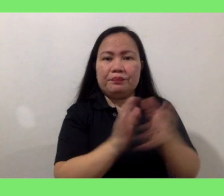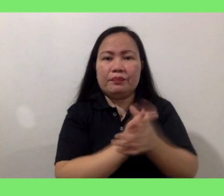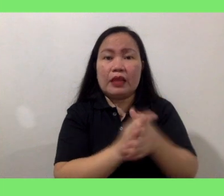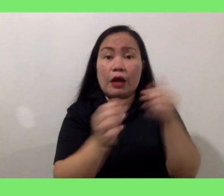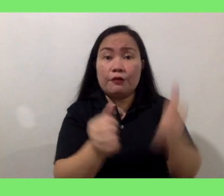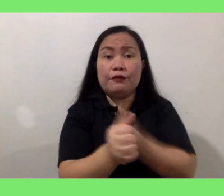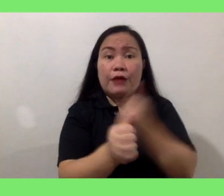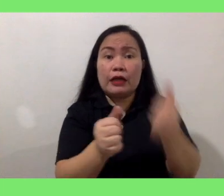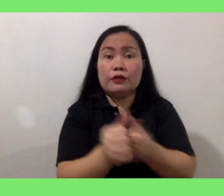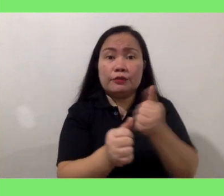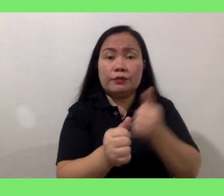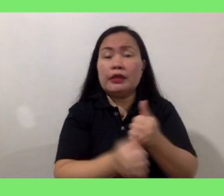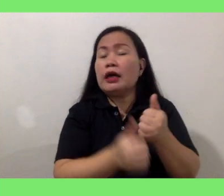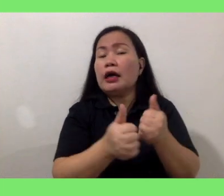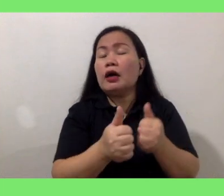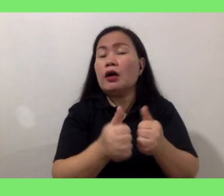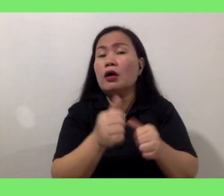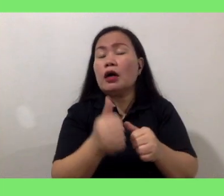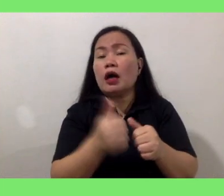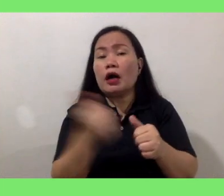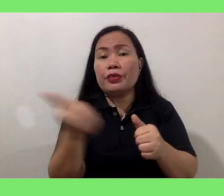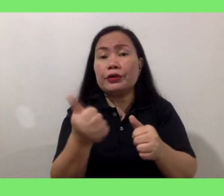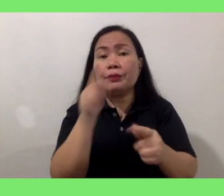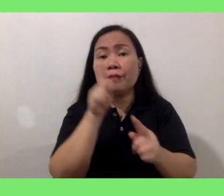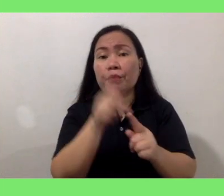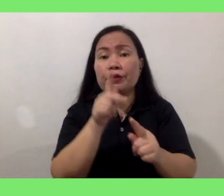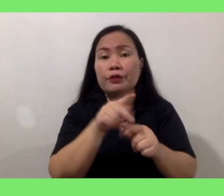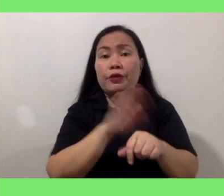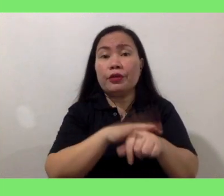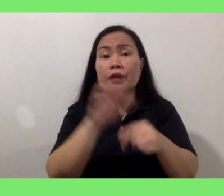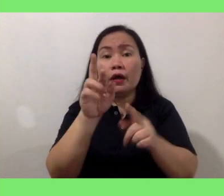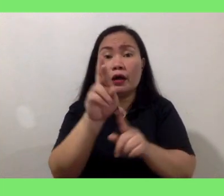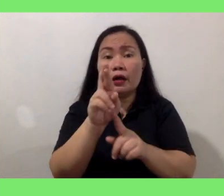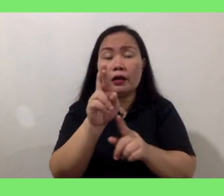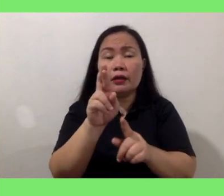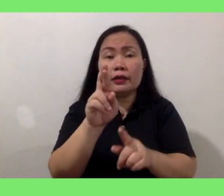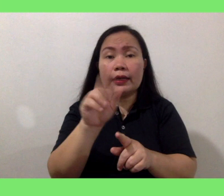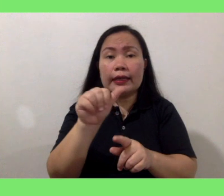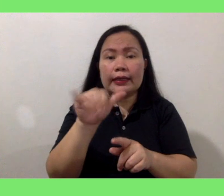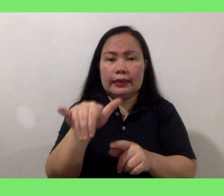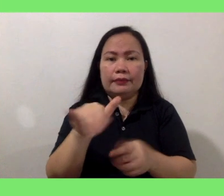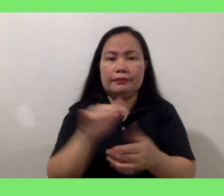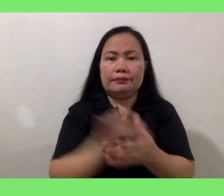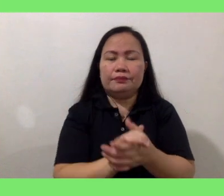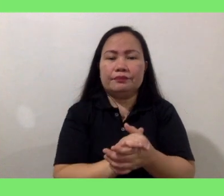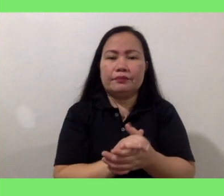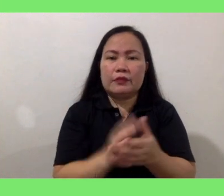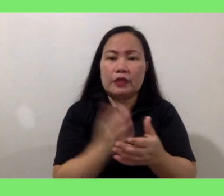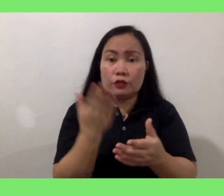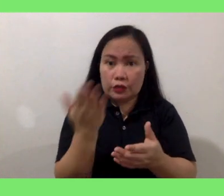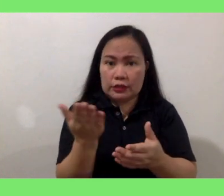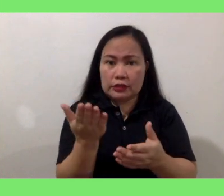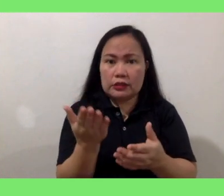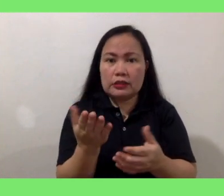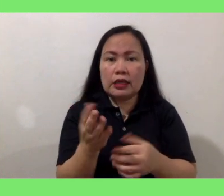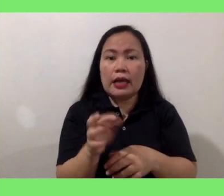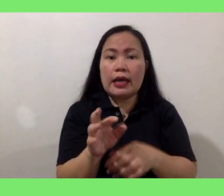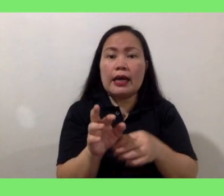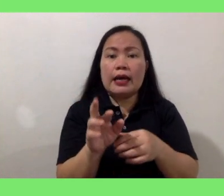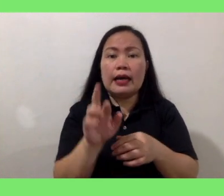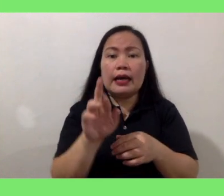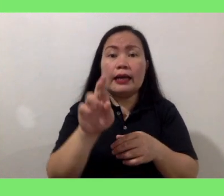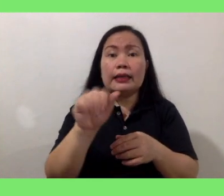magsisimula. Okay? Followed by another point on the ray. So, given this figure, this can be